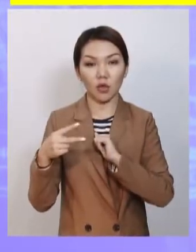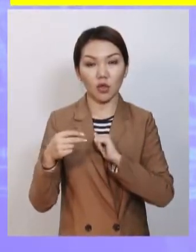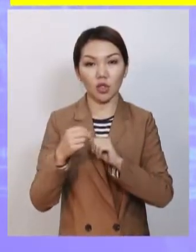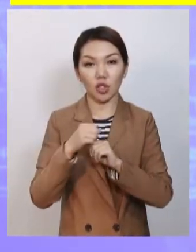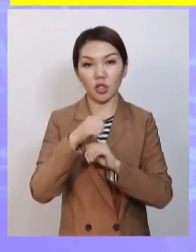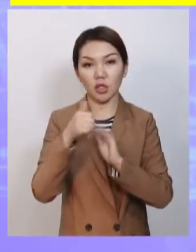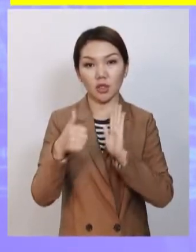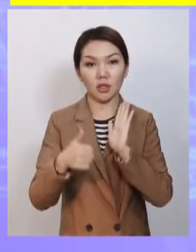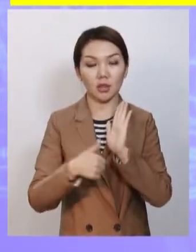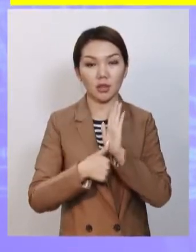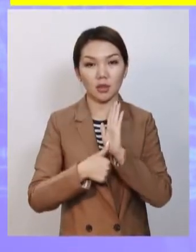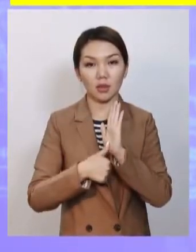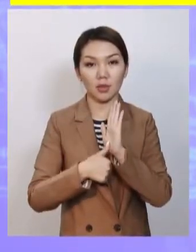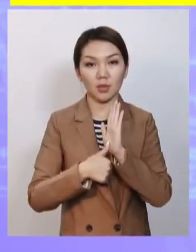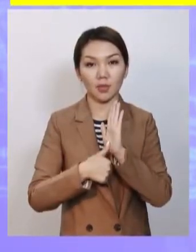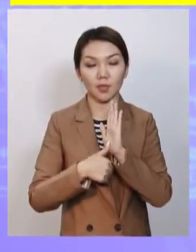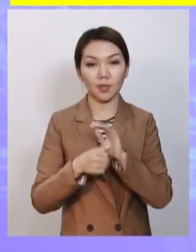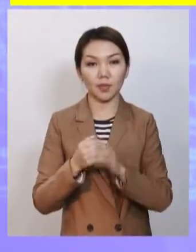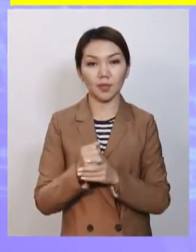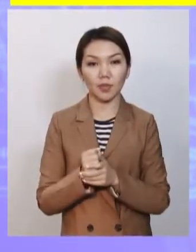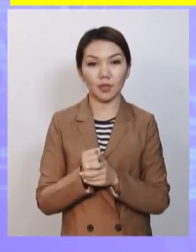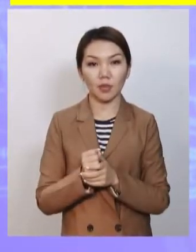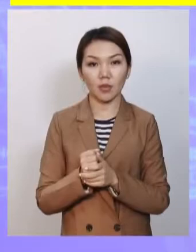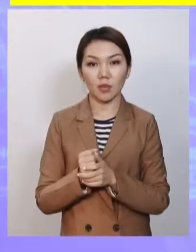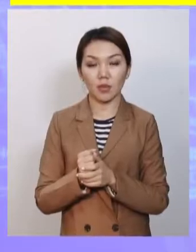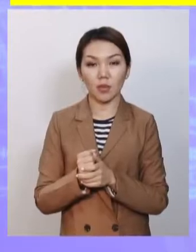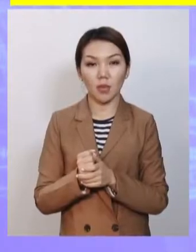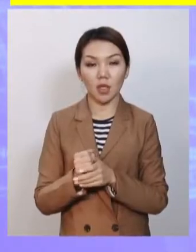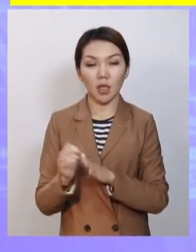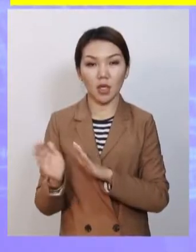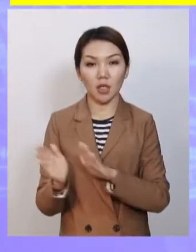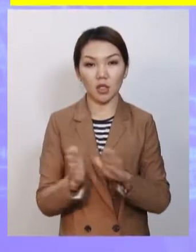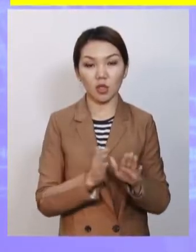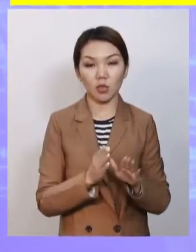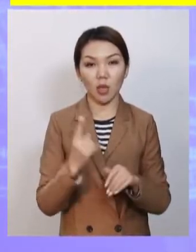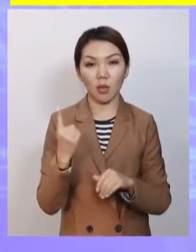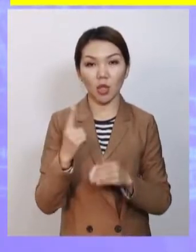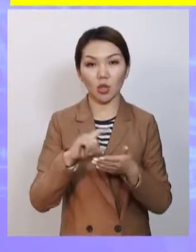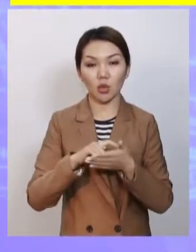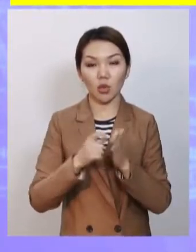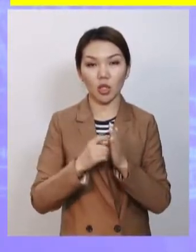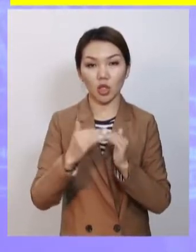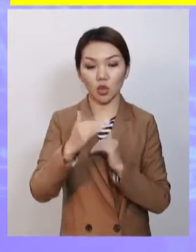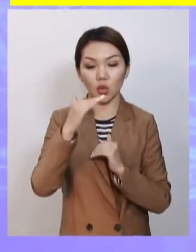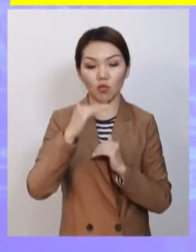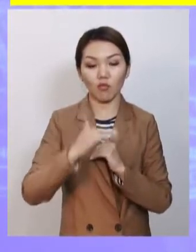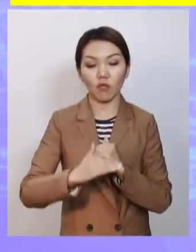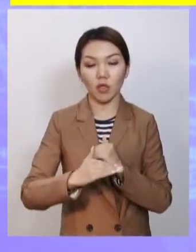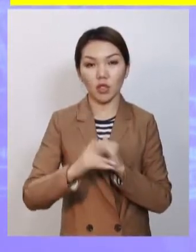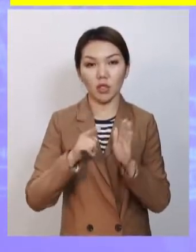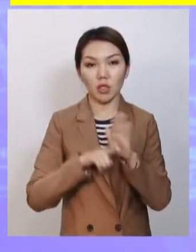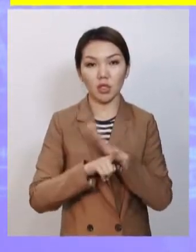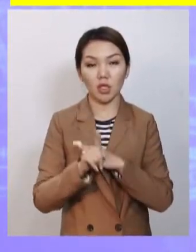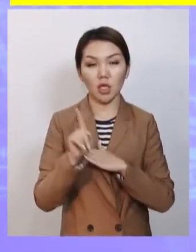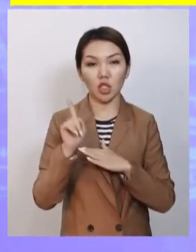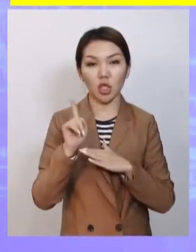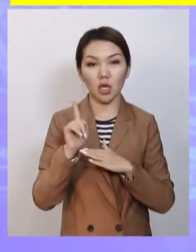16 отступаем одну клетку вниз сначала страница